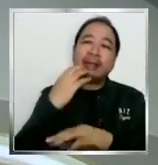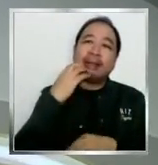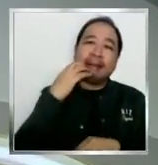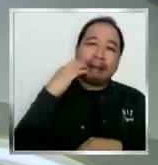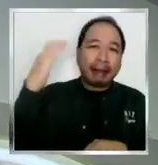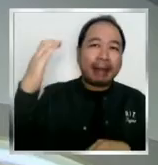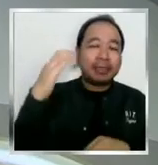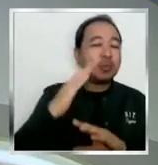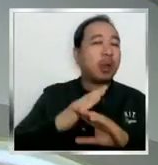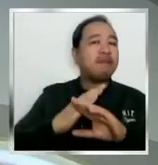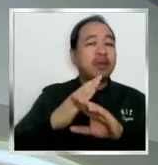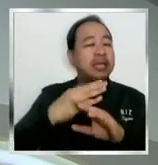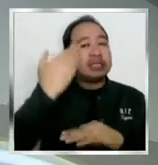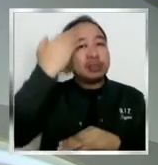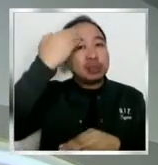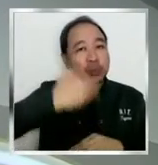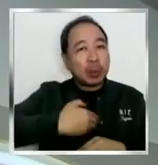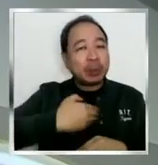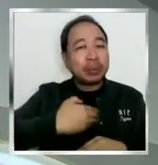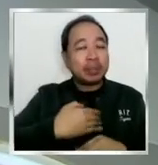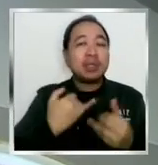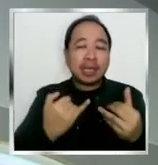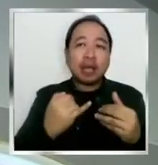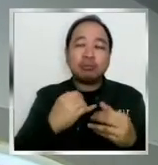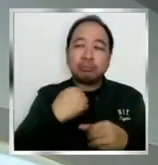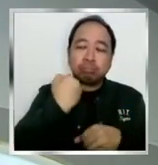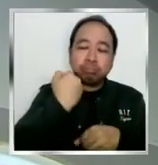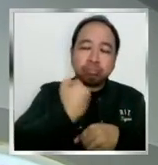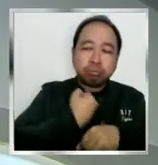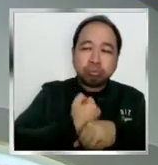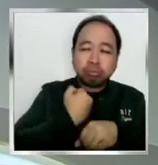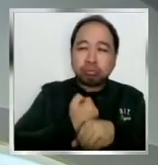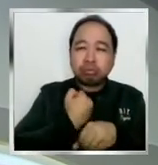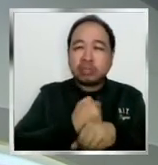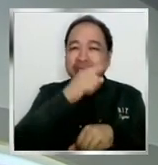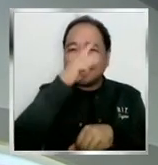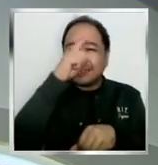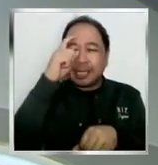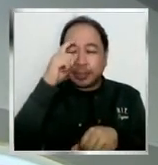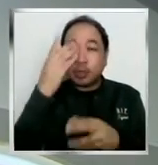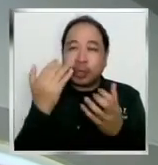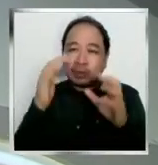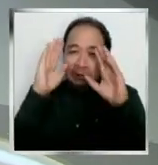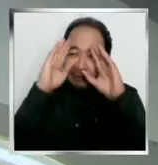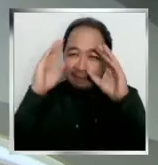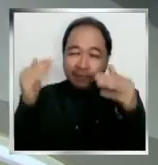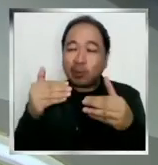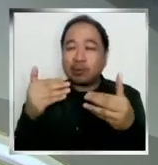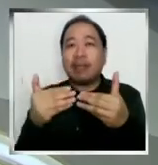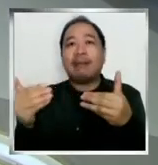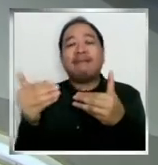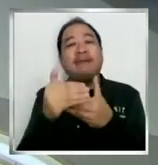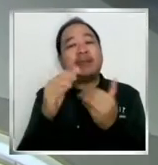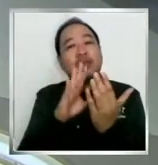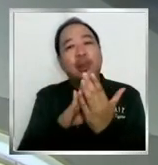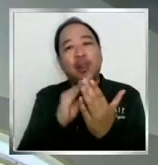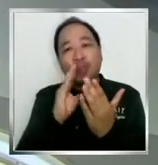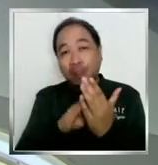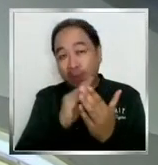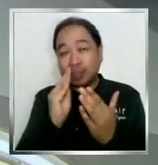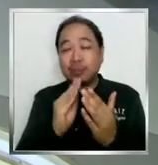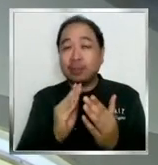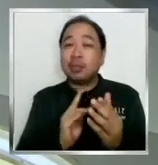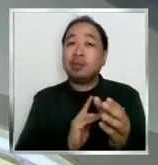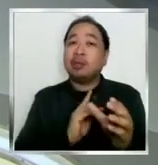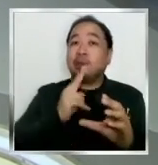Extra productive naman ang summer para sa iba na gusto raw ilaan ang oras para mag-advanced learning, wow ha, umattend ng youth